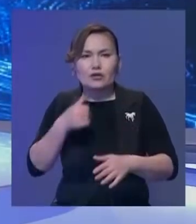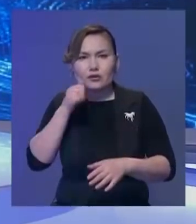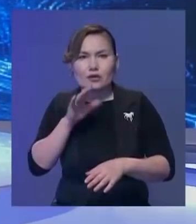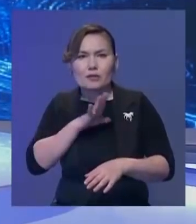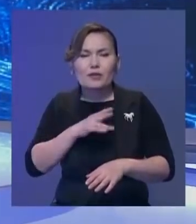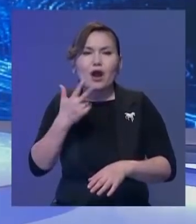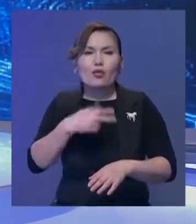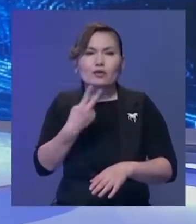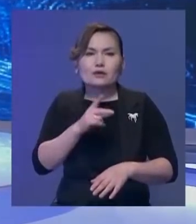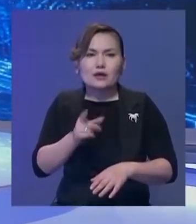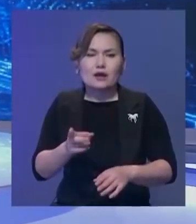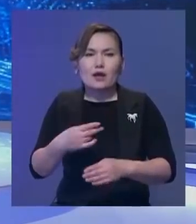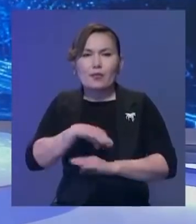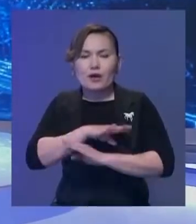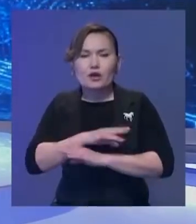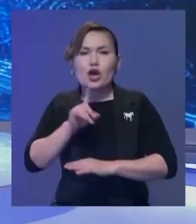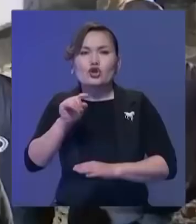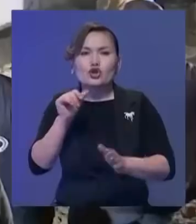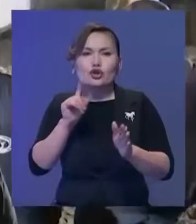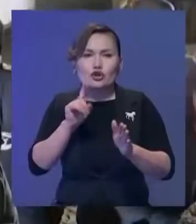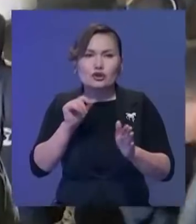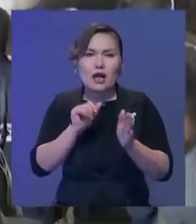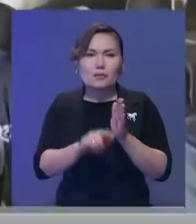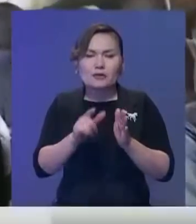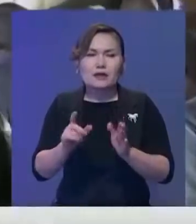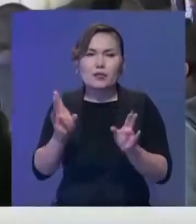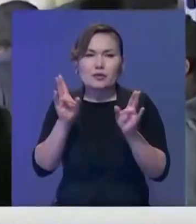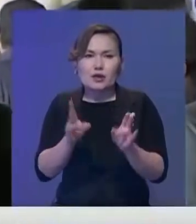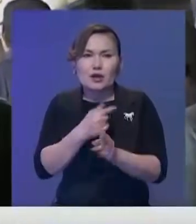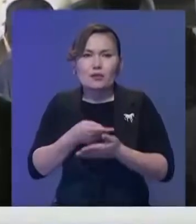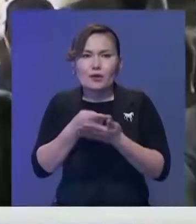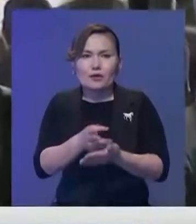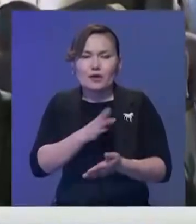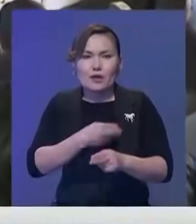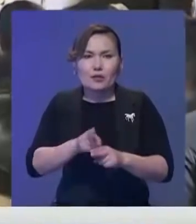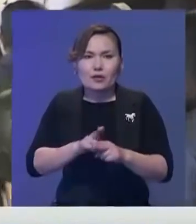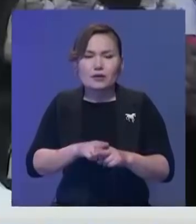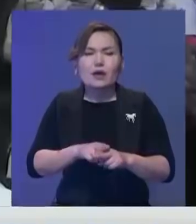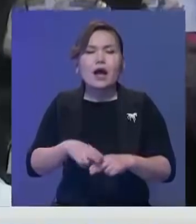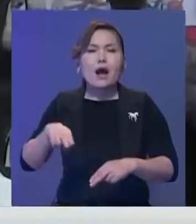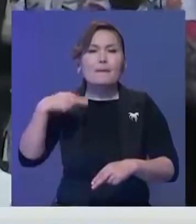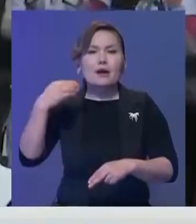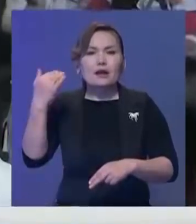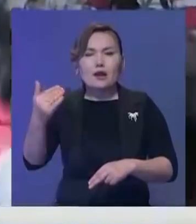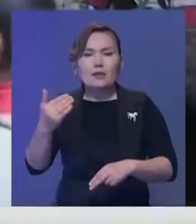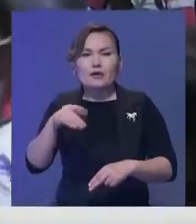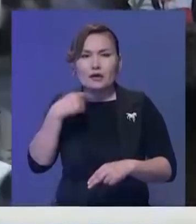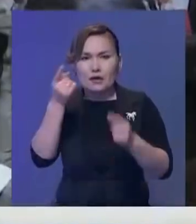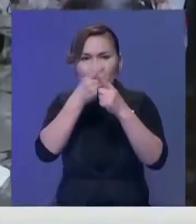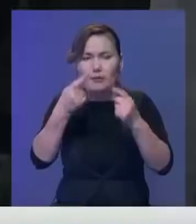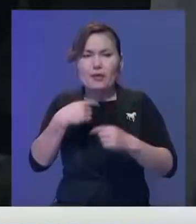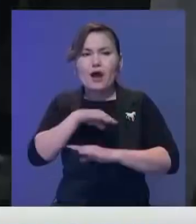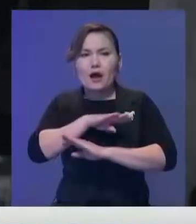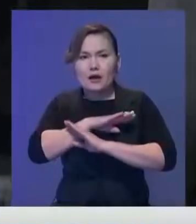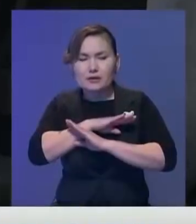бойынша 32 адам көз жұмып, 160-тан астамы жараланған. Бұл туралы Рейтер агенттігі хабарлайды. Президент қаза тапқандардың